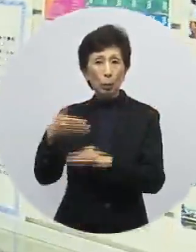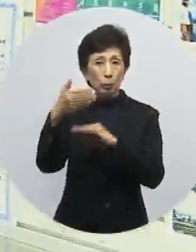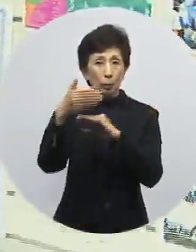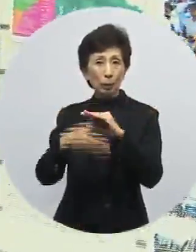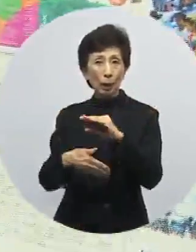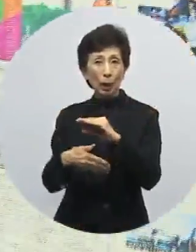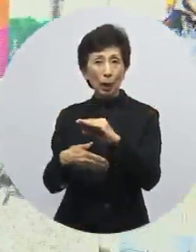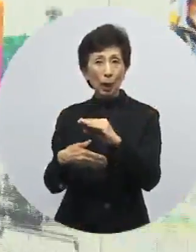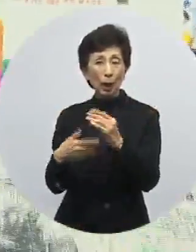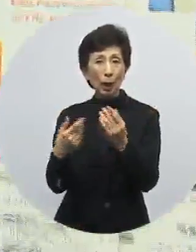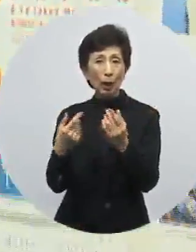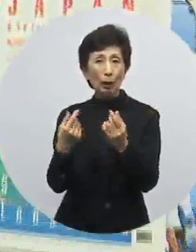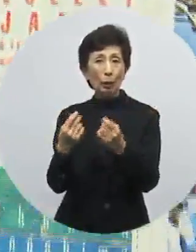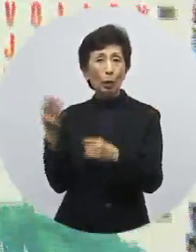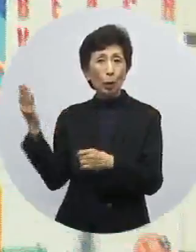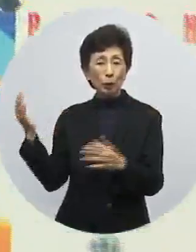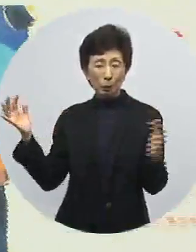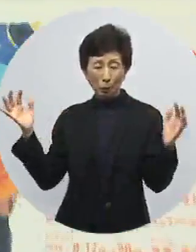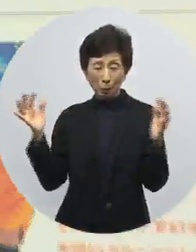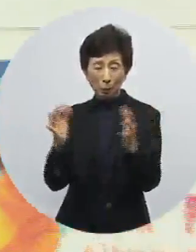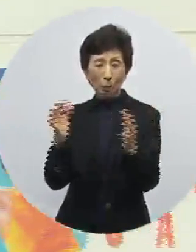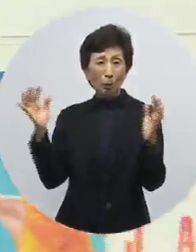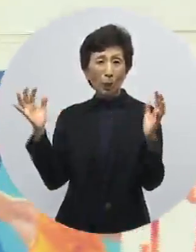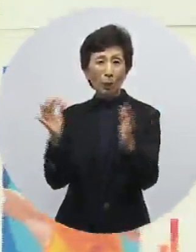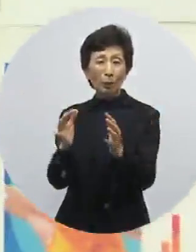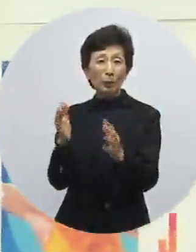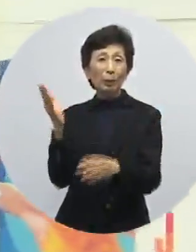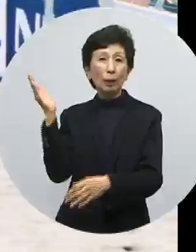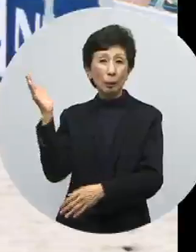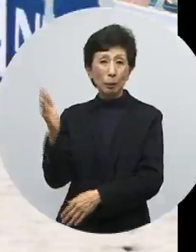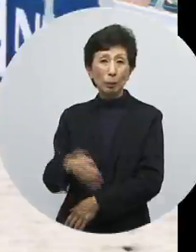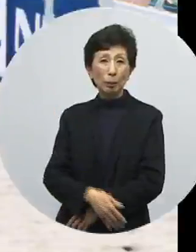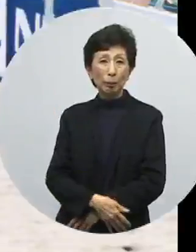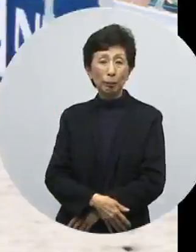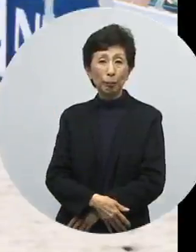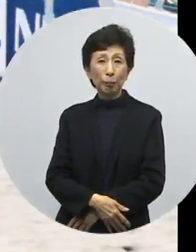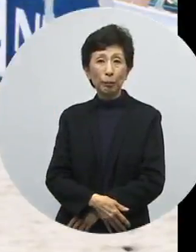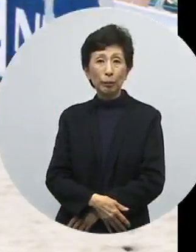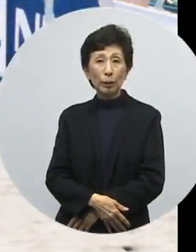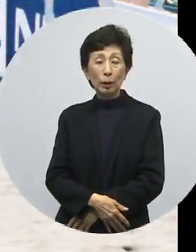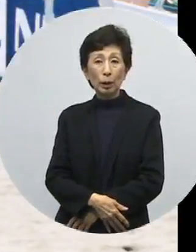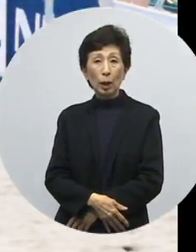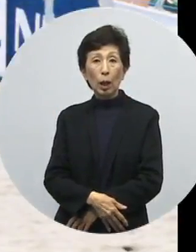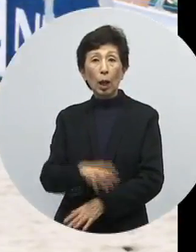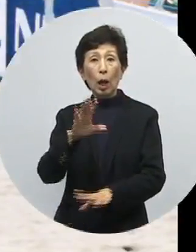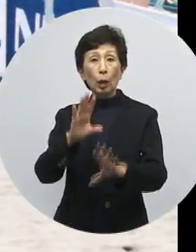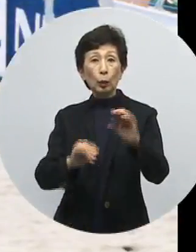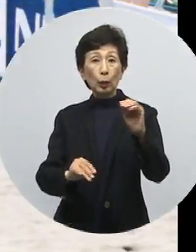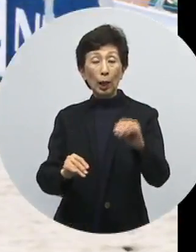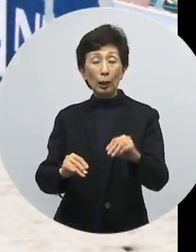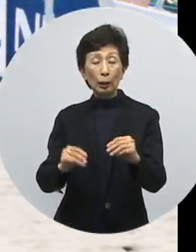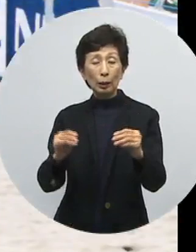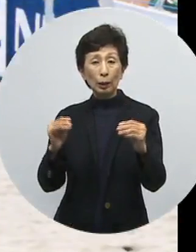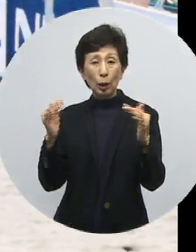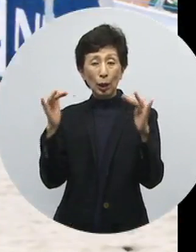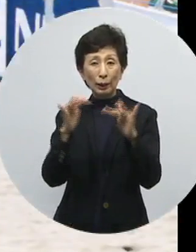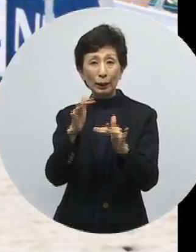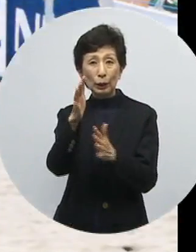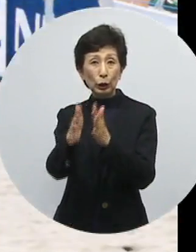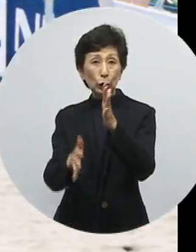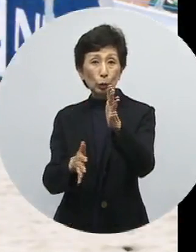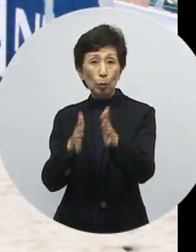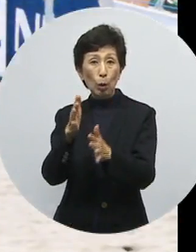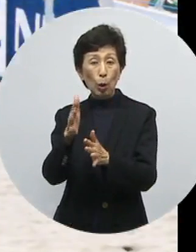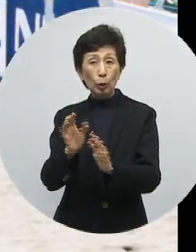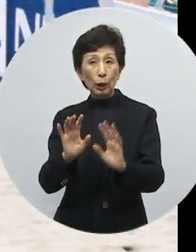っごい人たちが押し寄せてきたんですね。 鵠沼の人気スポーツとして定着するようになった